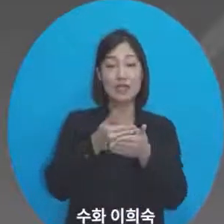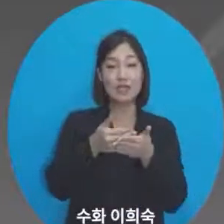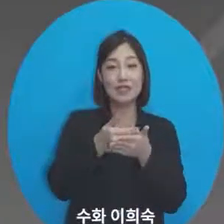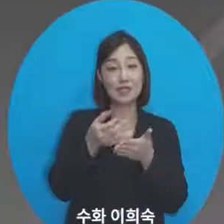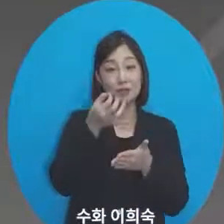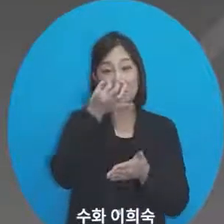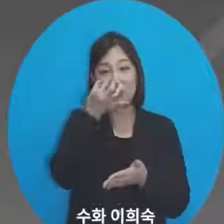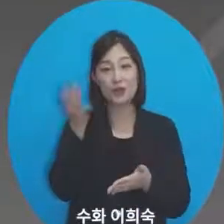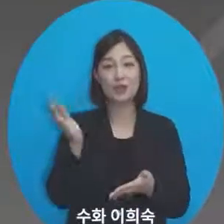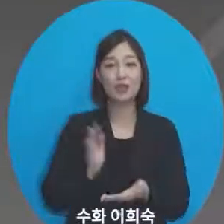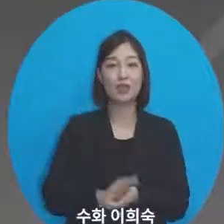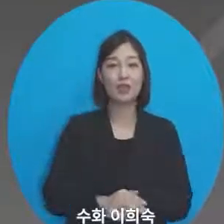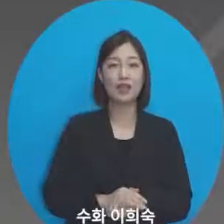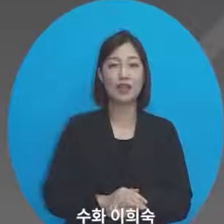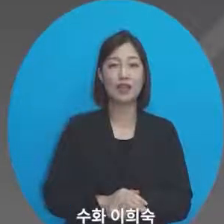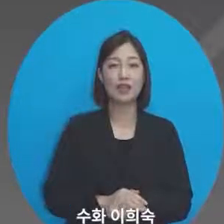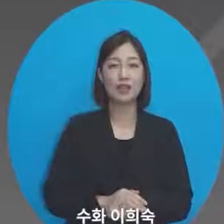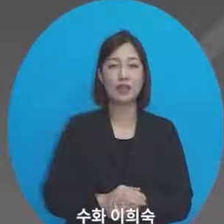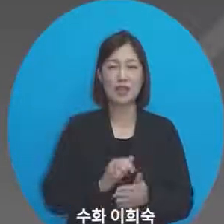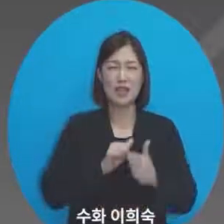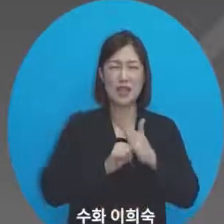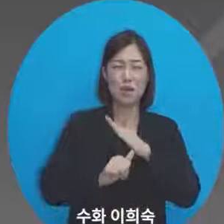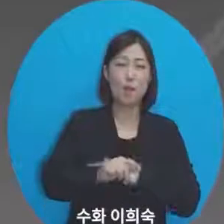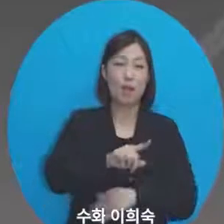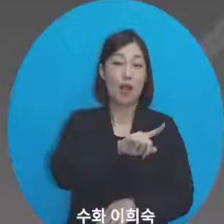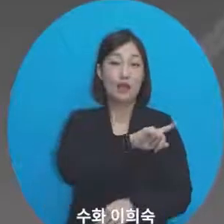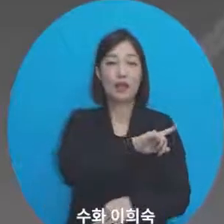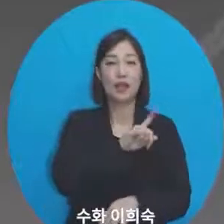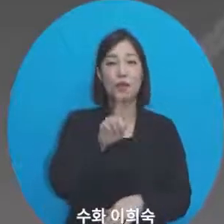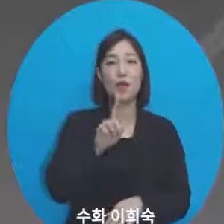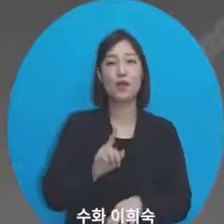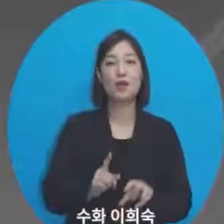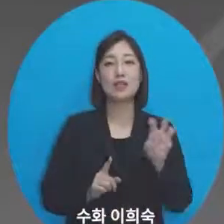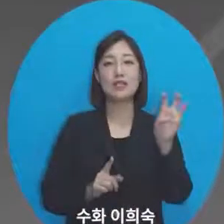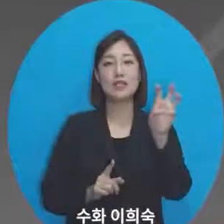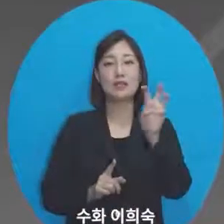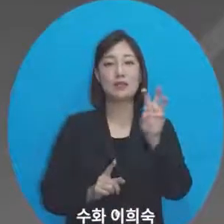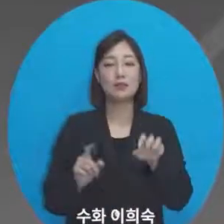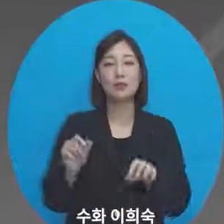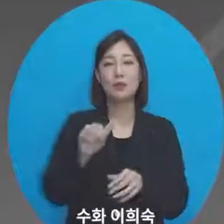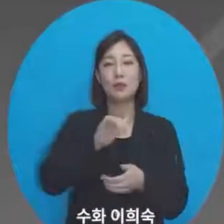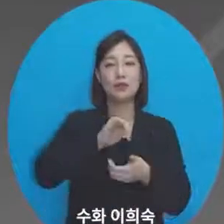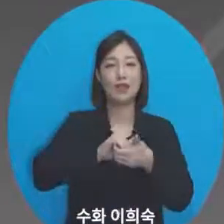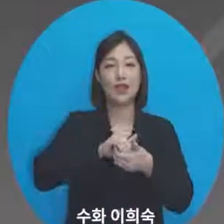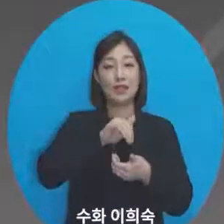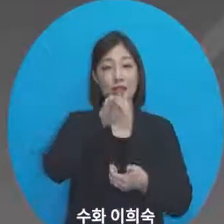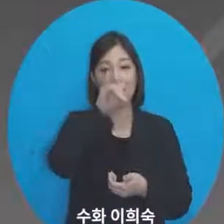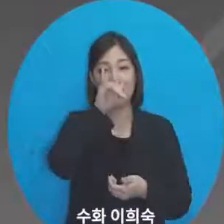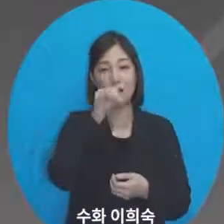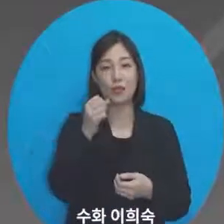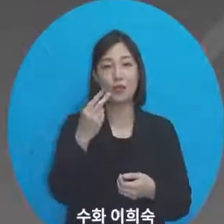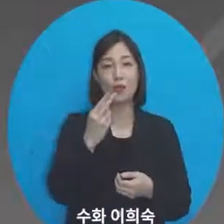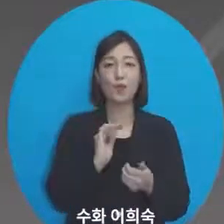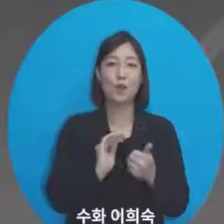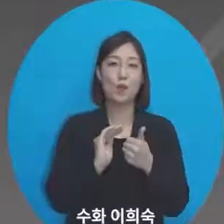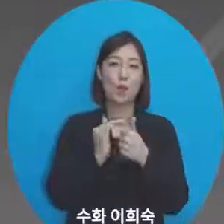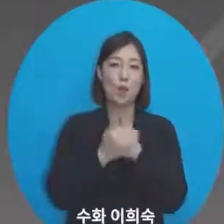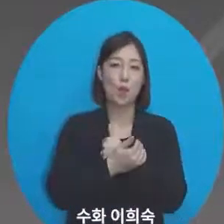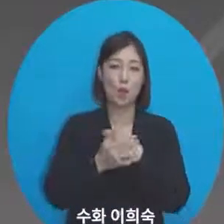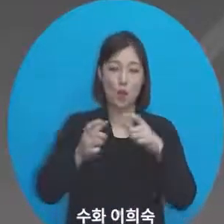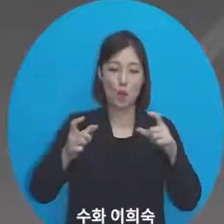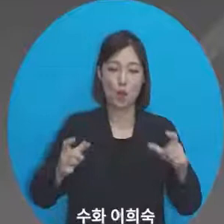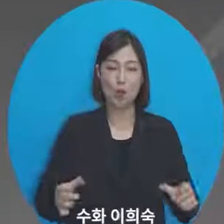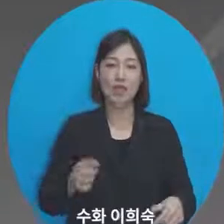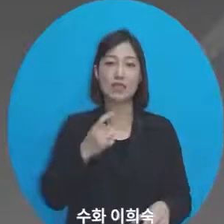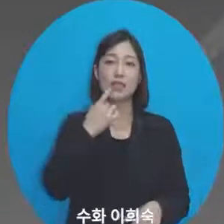하겠습니다. 가장 대표적인 게 30km 속도 제한 노면 표시와 그리고 보호구역 노면 표시